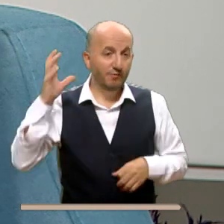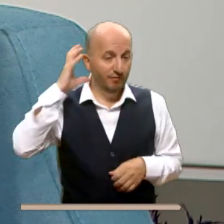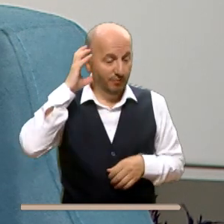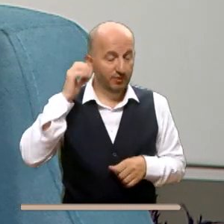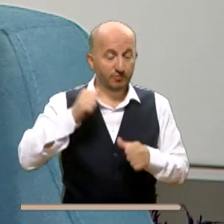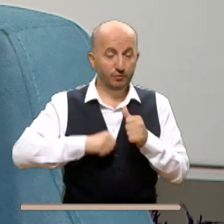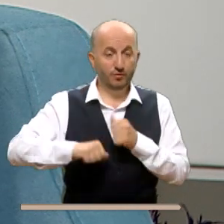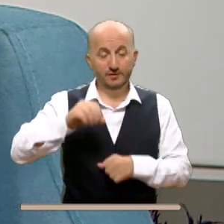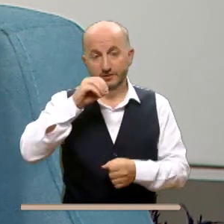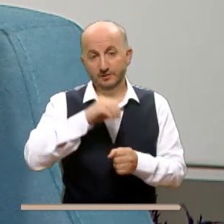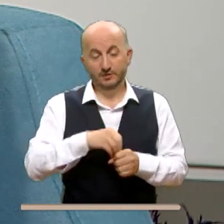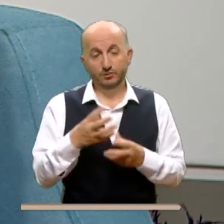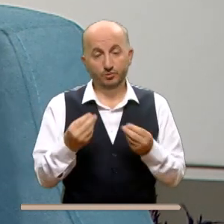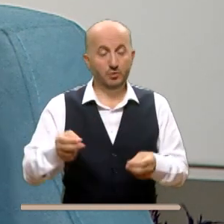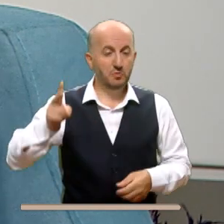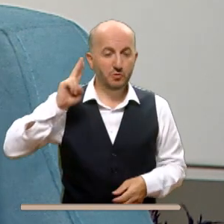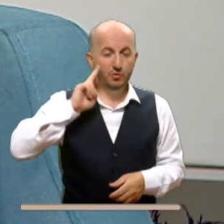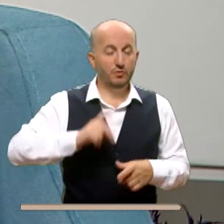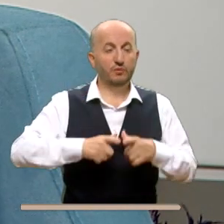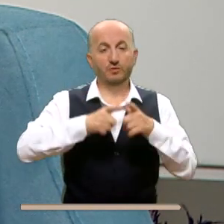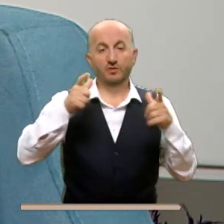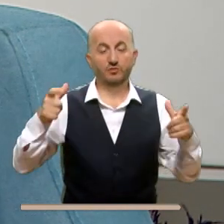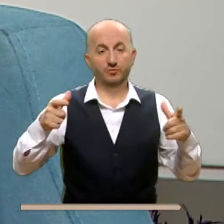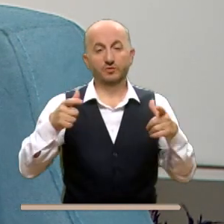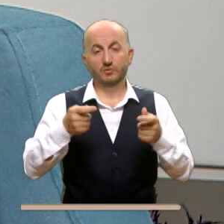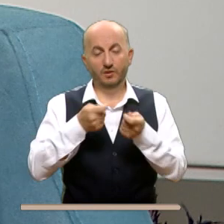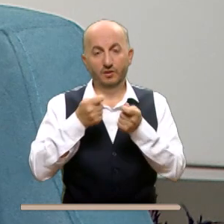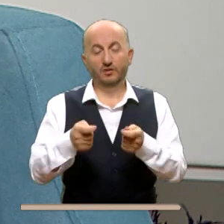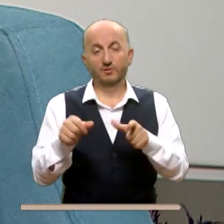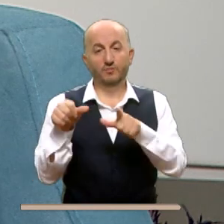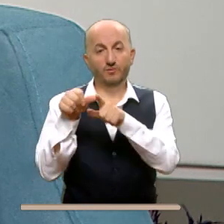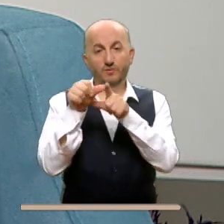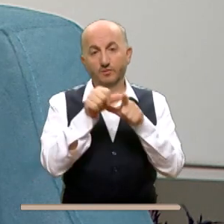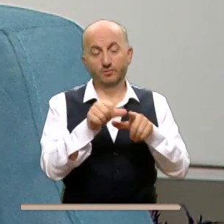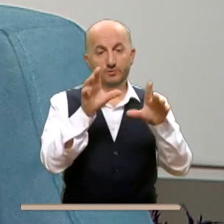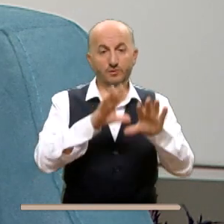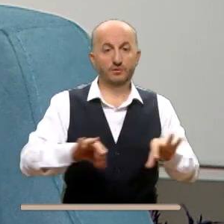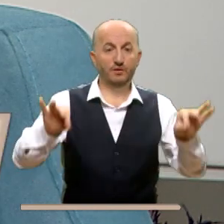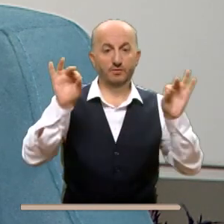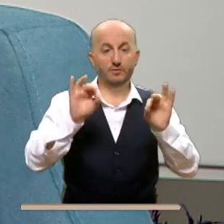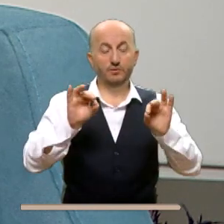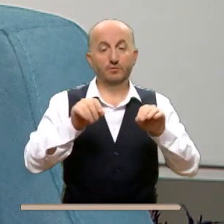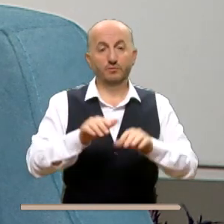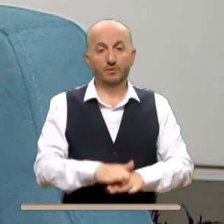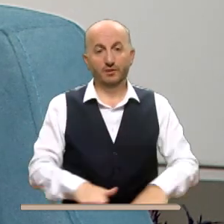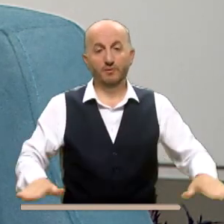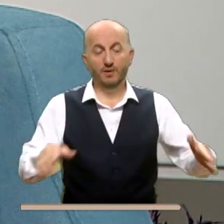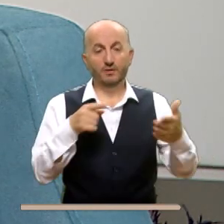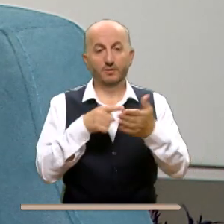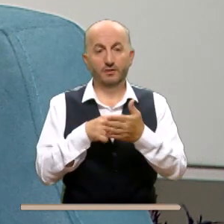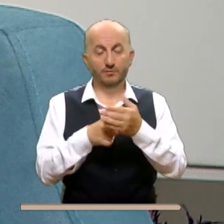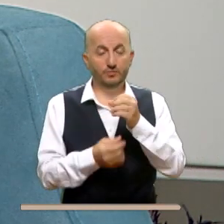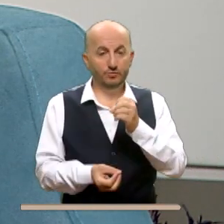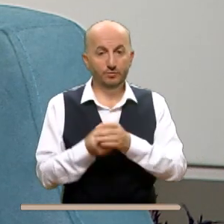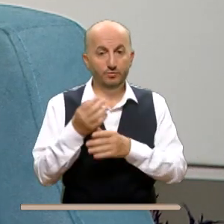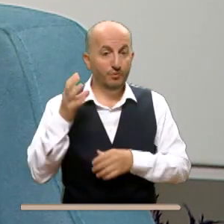için çok zengin, gelişmiş bir eğitim fakültesi hazırlamış durumdayız. Buradaki temel gayemiz de kurucu vakfımız